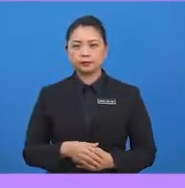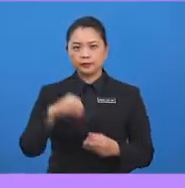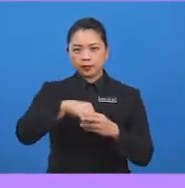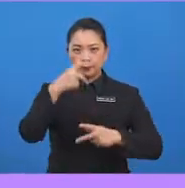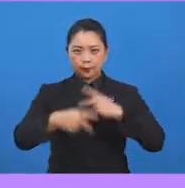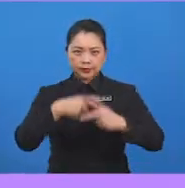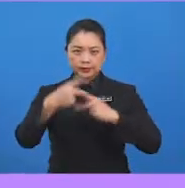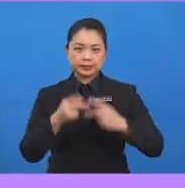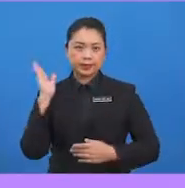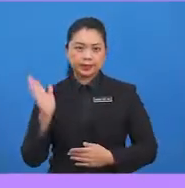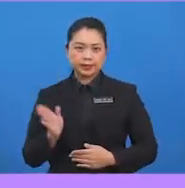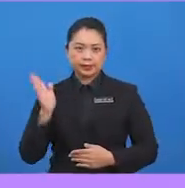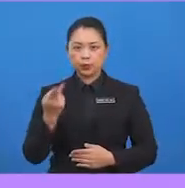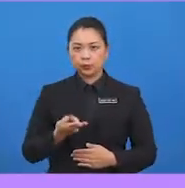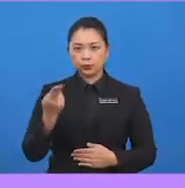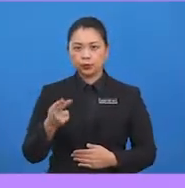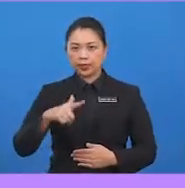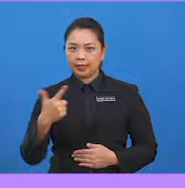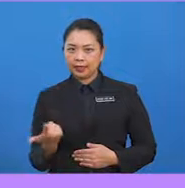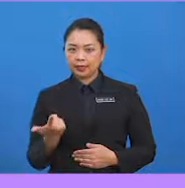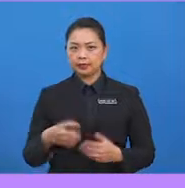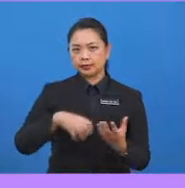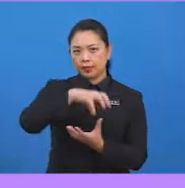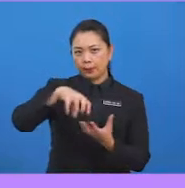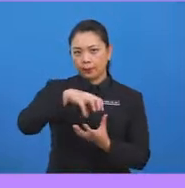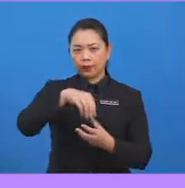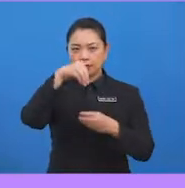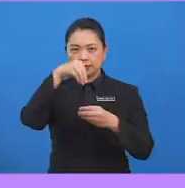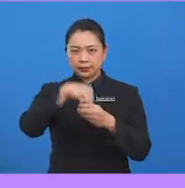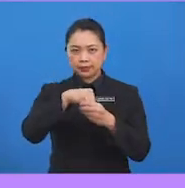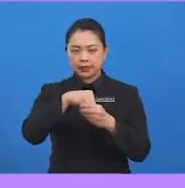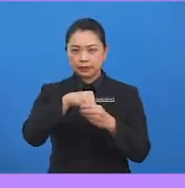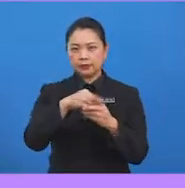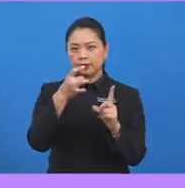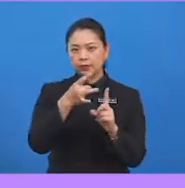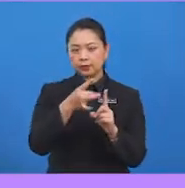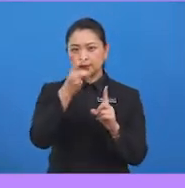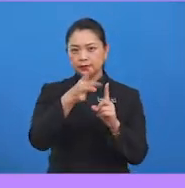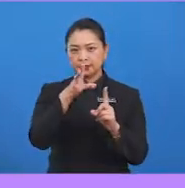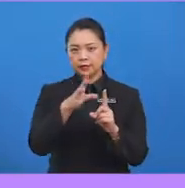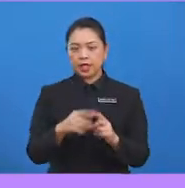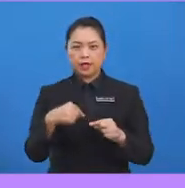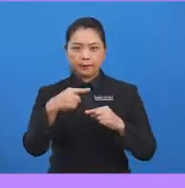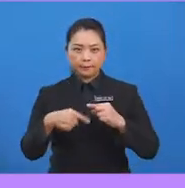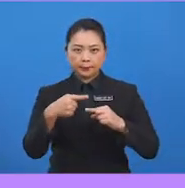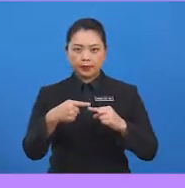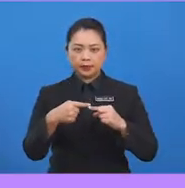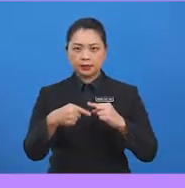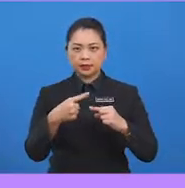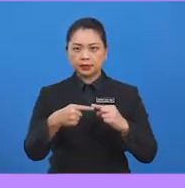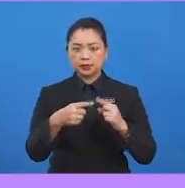proses pengaloyan, unsur-unsur asing dicampurkan kepada leburan logam. Apabila aloi